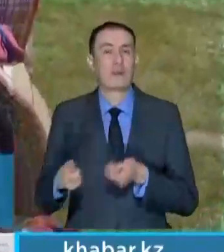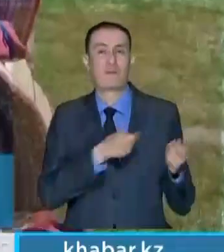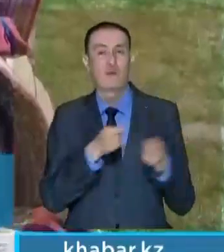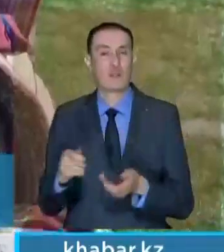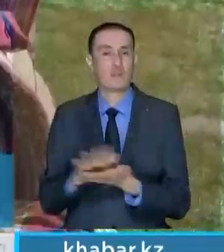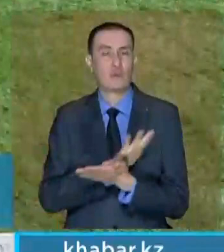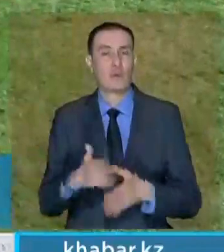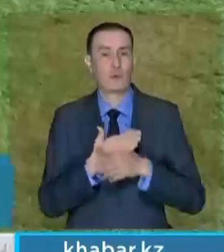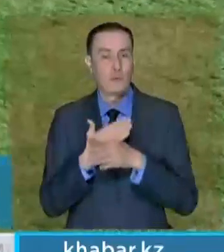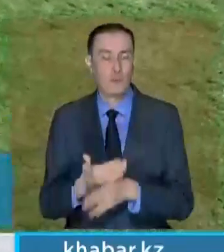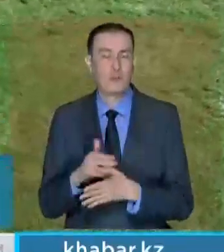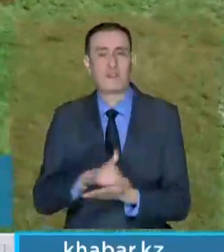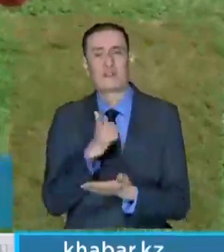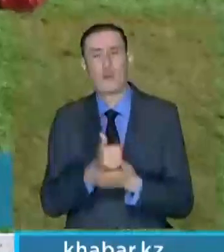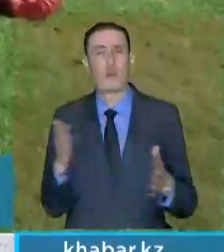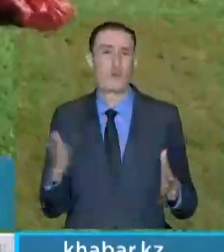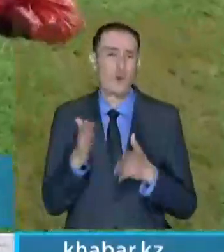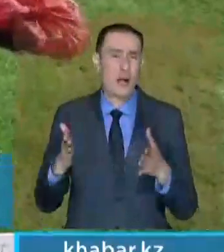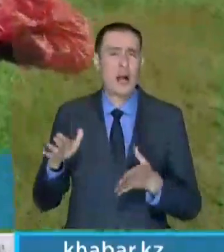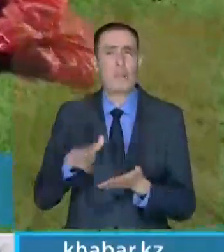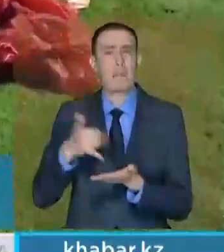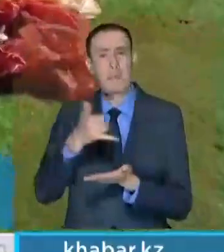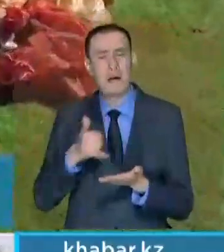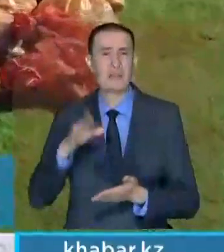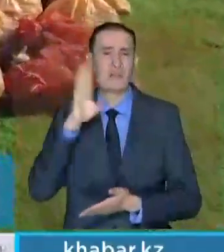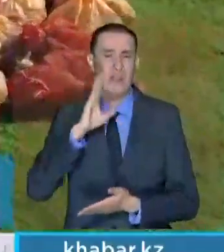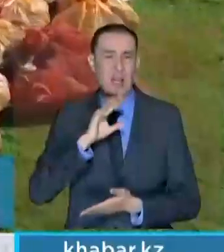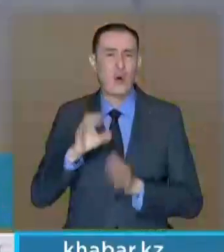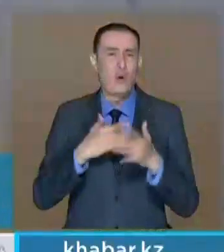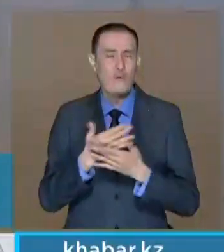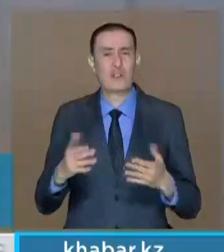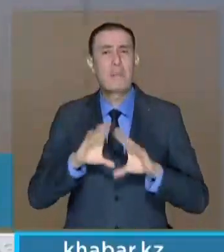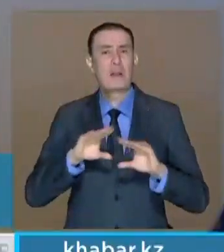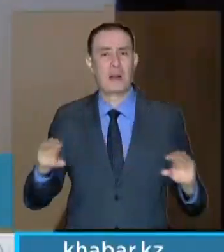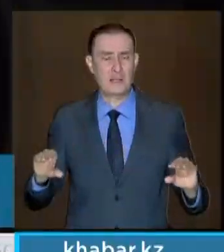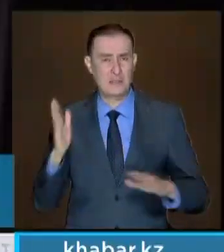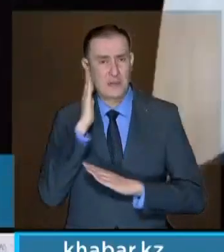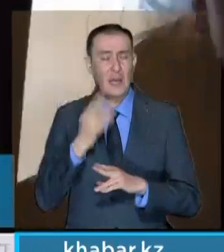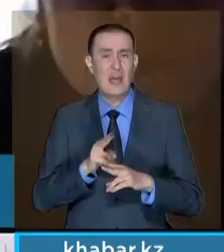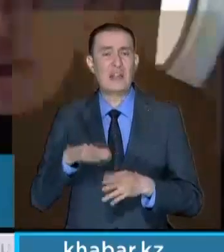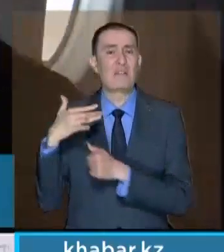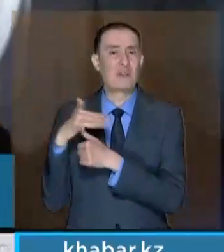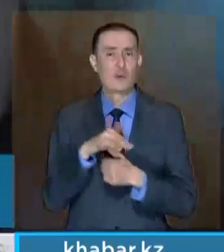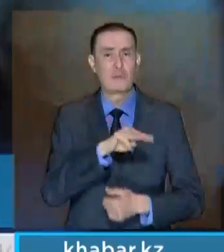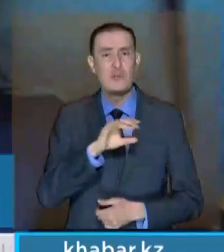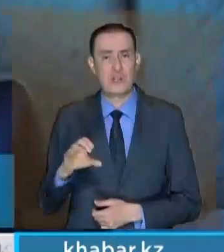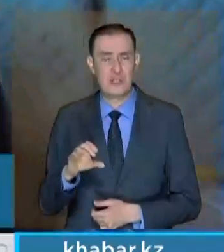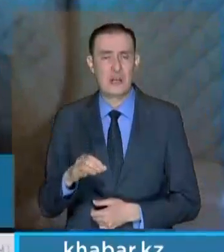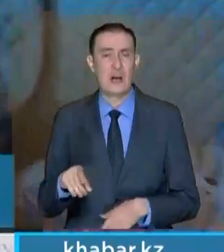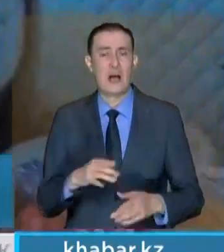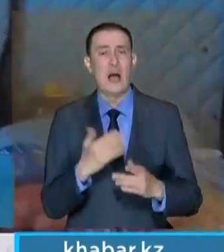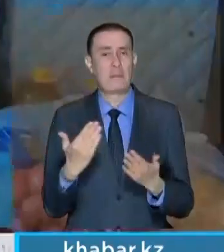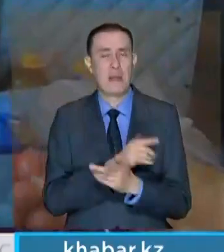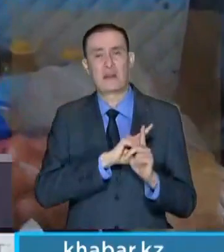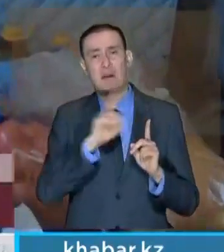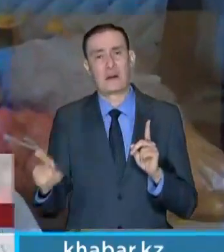гуманитар по в основном это мука масло крупы вода овощи и матрасы это вертолёт МЧС он делает очередной рейс